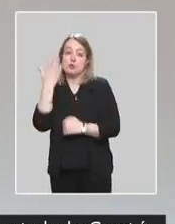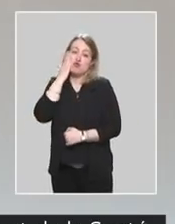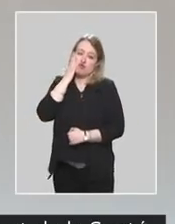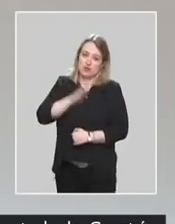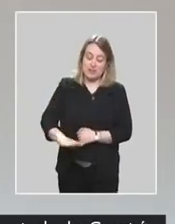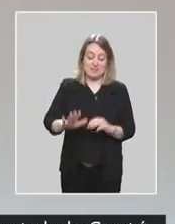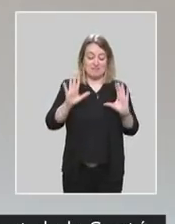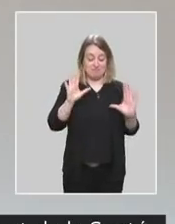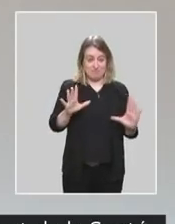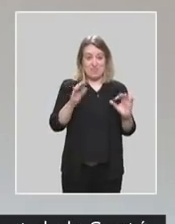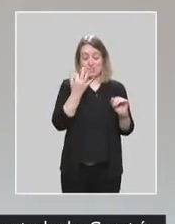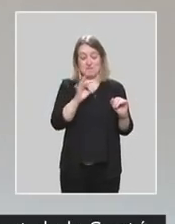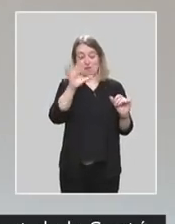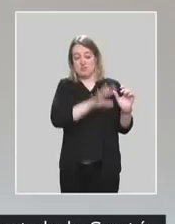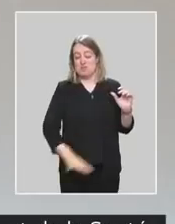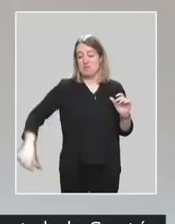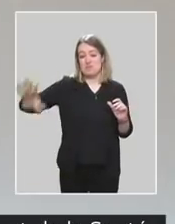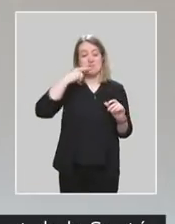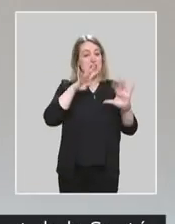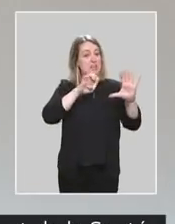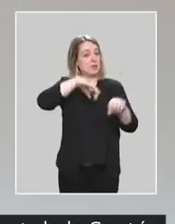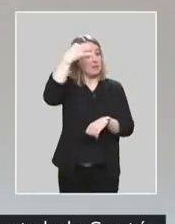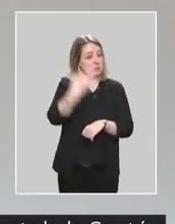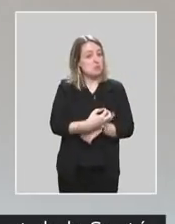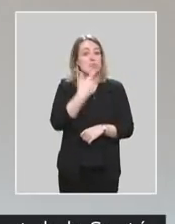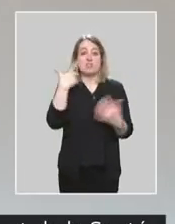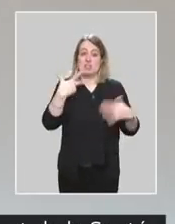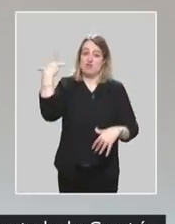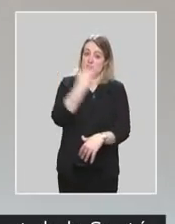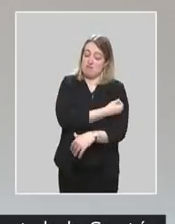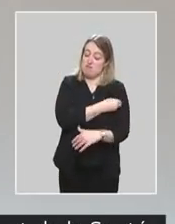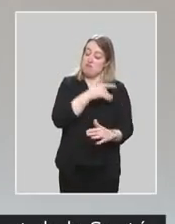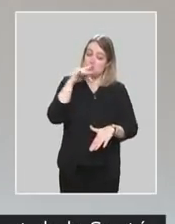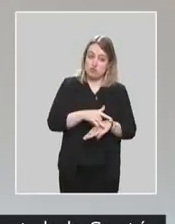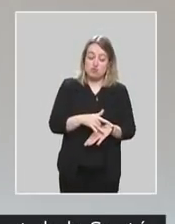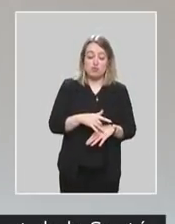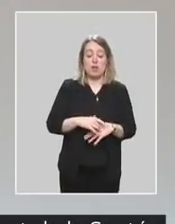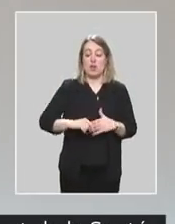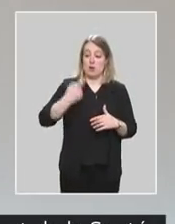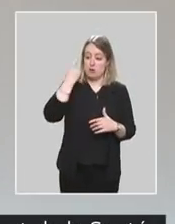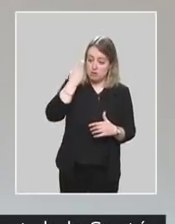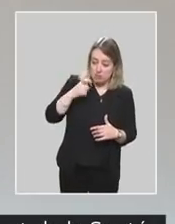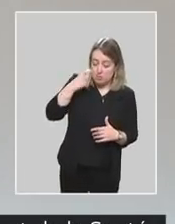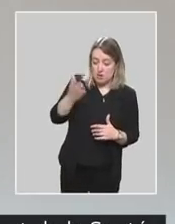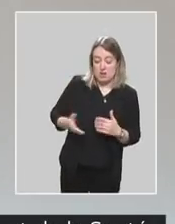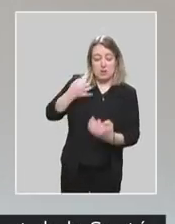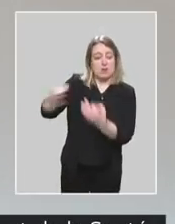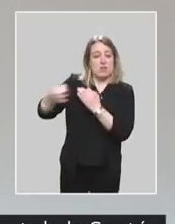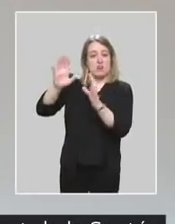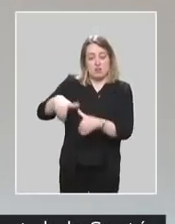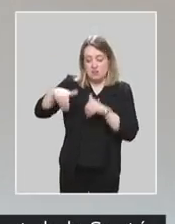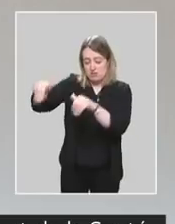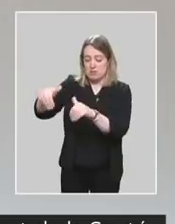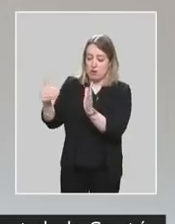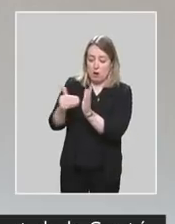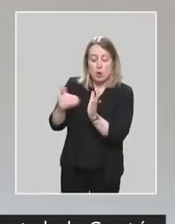plus contraignant pour les Français qui sont 90% à avoir été vaccinés et qui voient à nouveau le virus circuler et à nouveau des soins